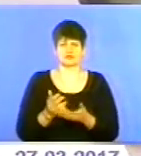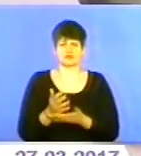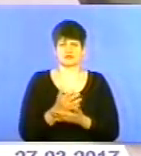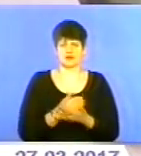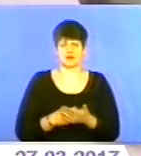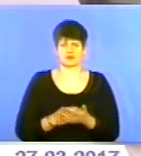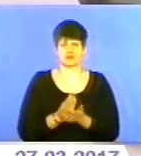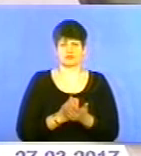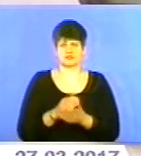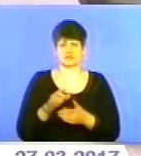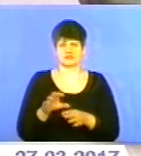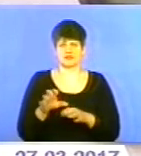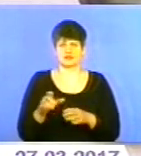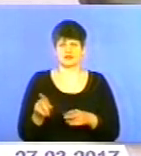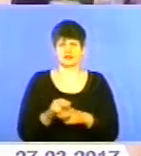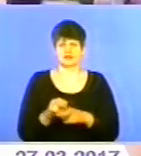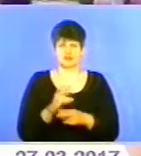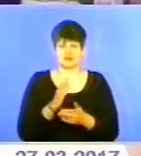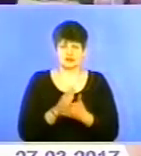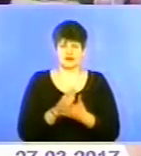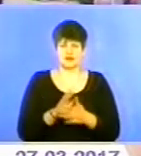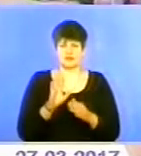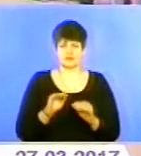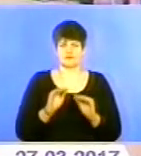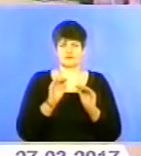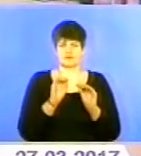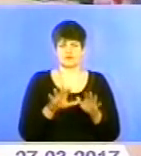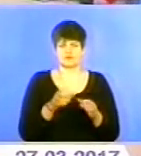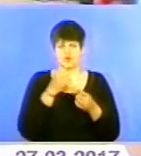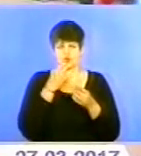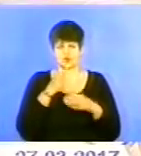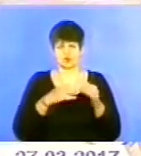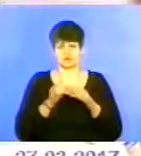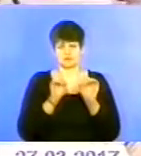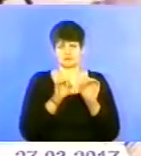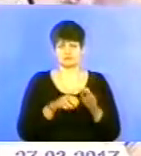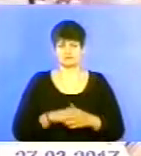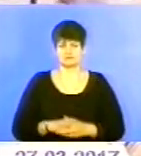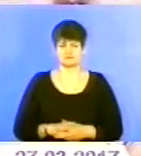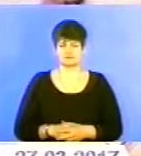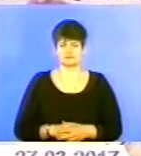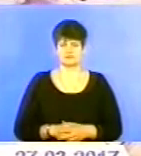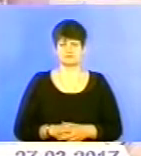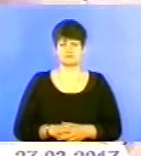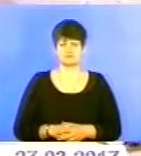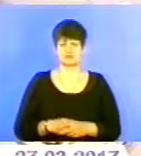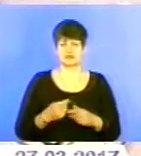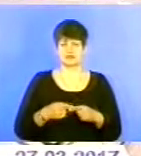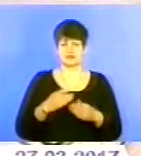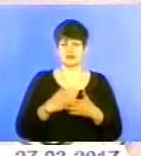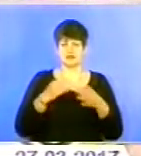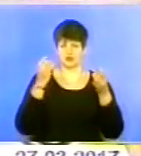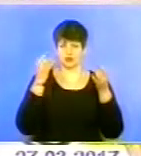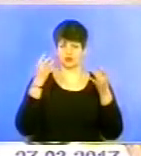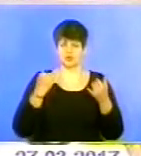лікують. Потім вони проходять реабілітацію і їх прилаштовують у хороші руки. Це є і культура, і